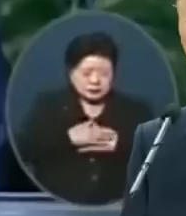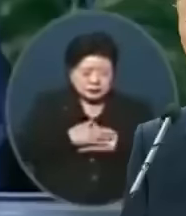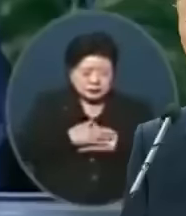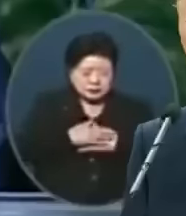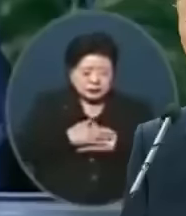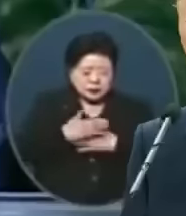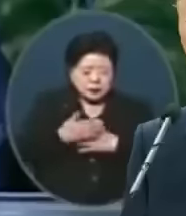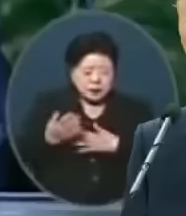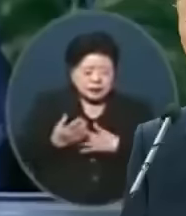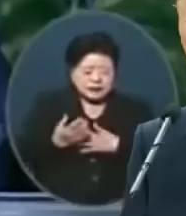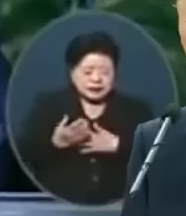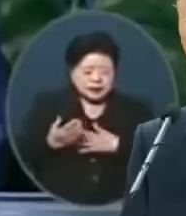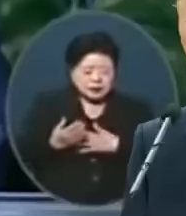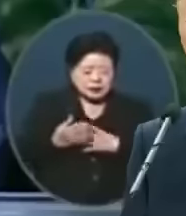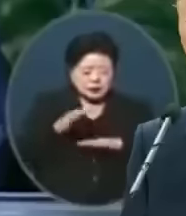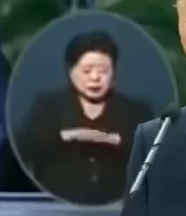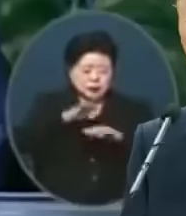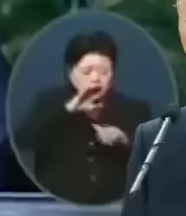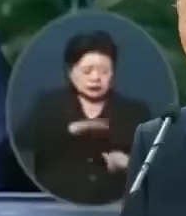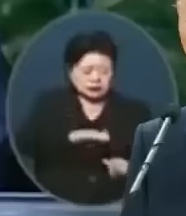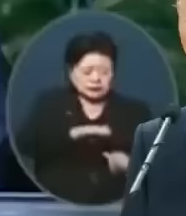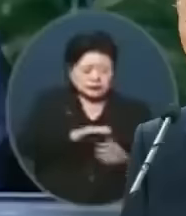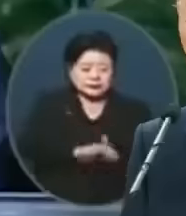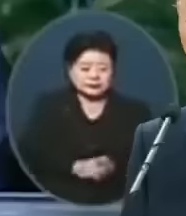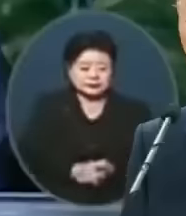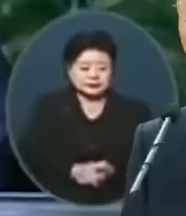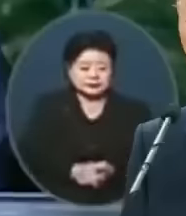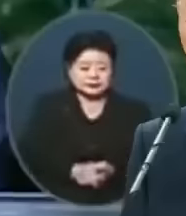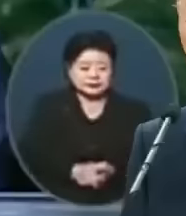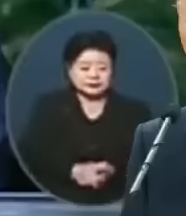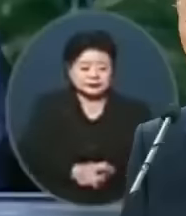그리고 몸이 아픈 사람, 아픈 몸에 손을 얹으십시오.